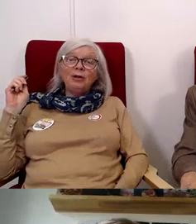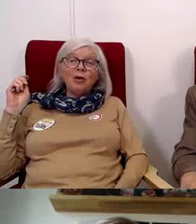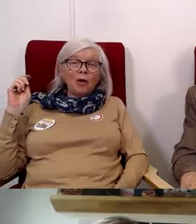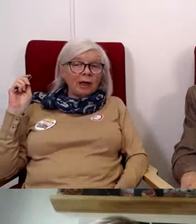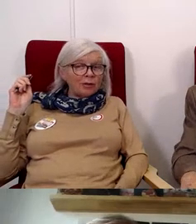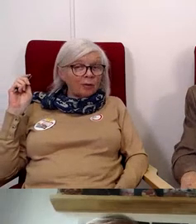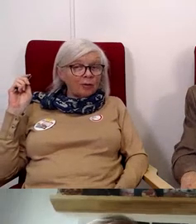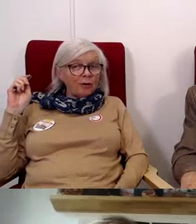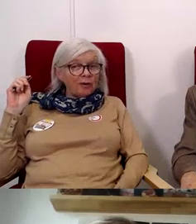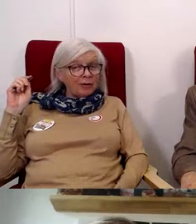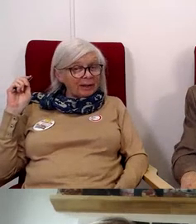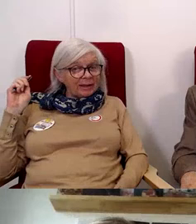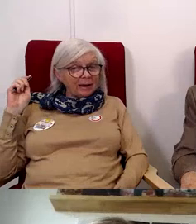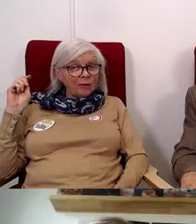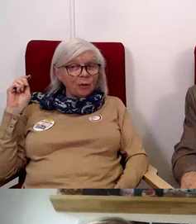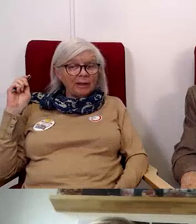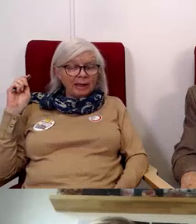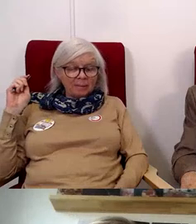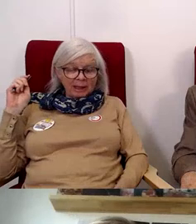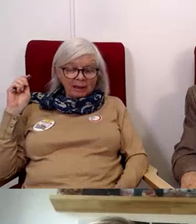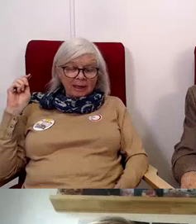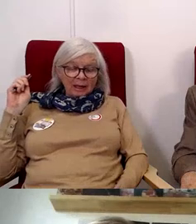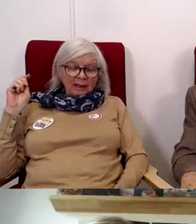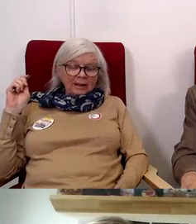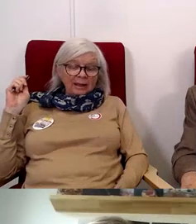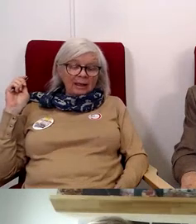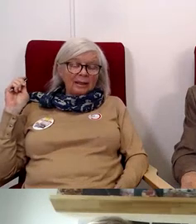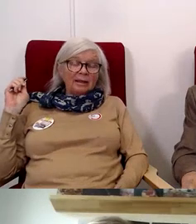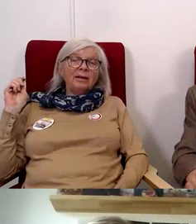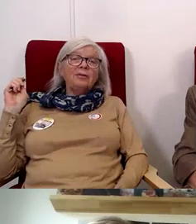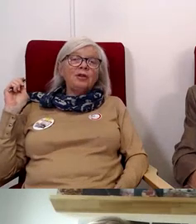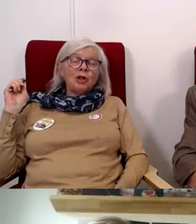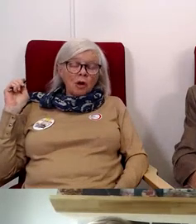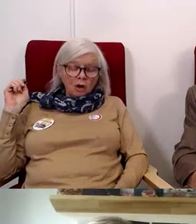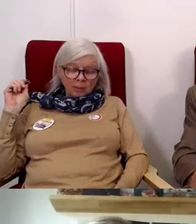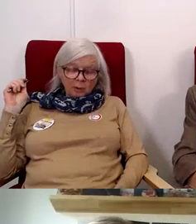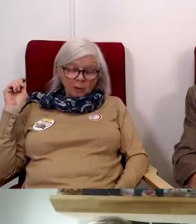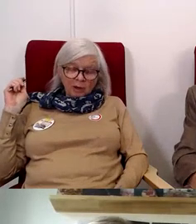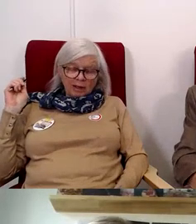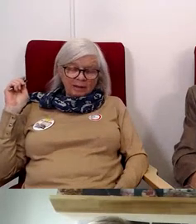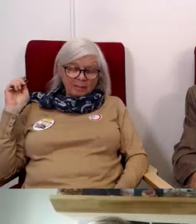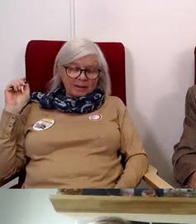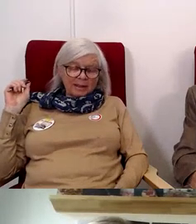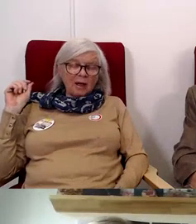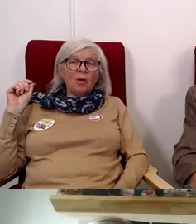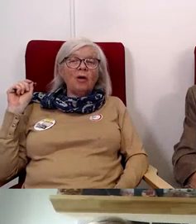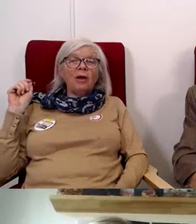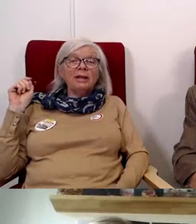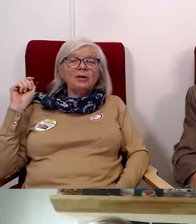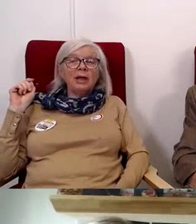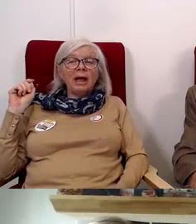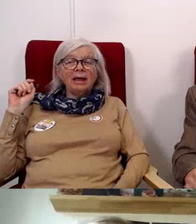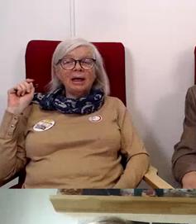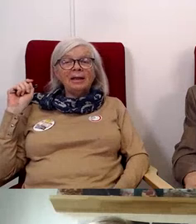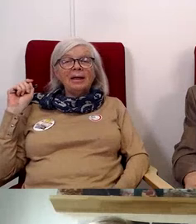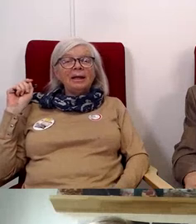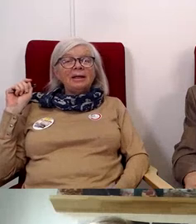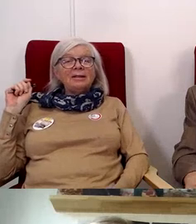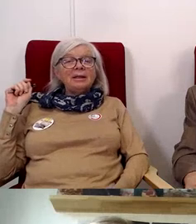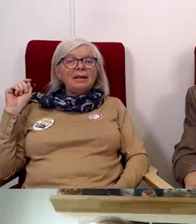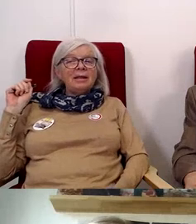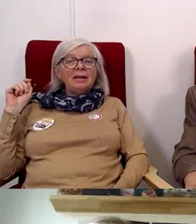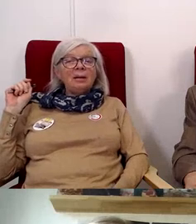själv inte hörde talas om förrän vi fick den här frågan. Nämligen det är förslag på att man ska ha en så